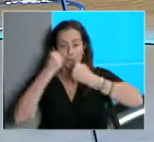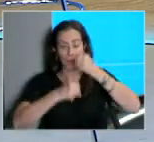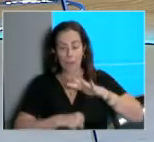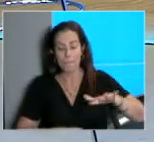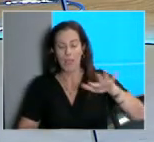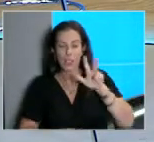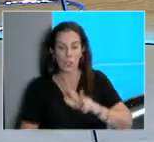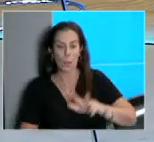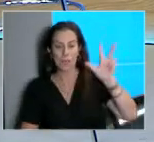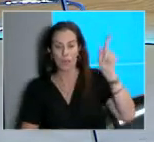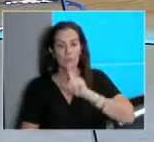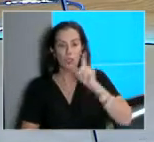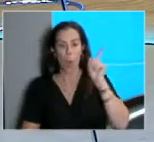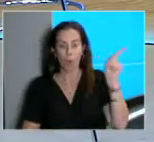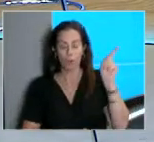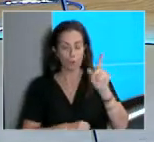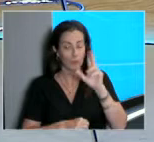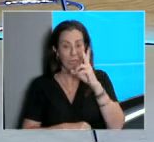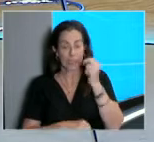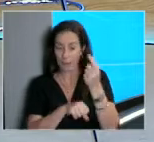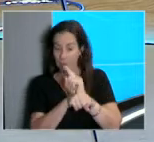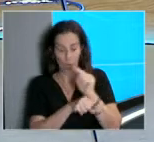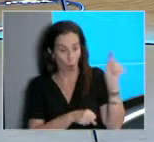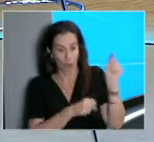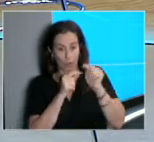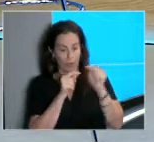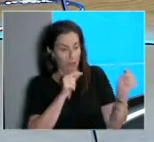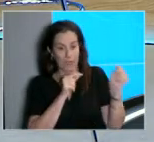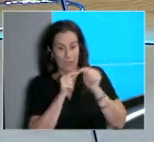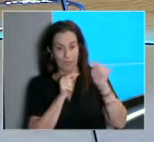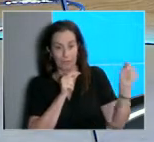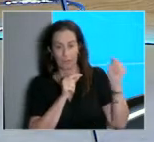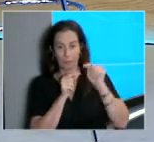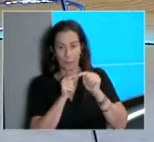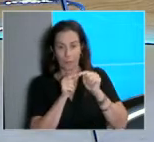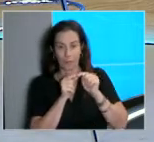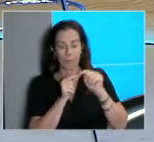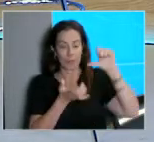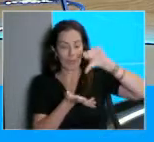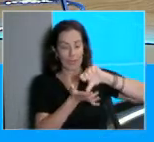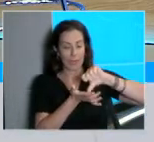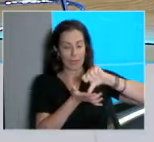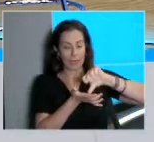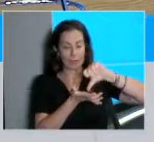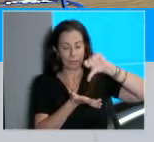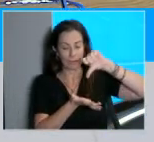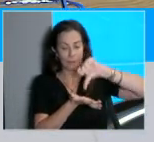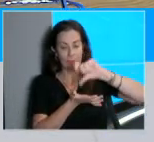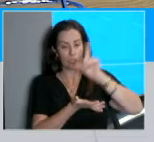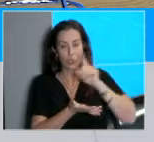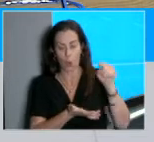באזור העיירה אקרבה, שמרוחקת 20 דקות בכביש שמוליך בין דמשק לבין נמל